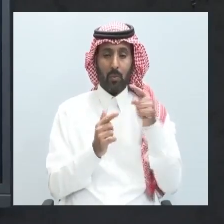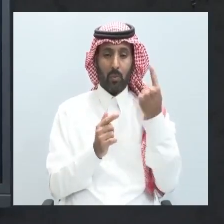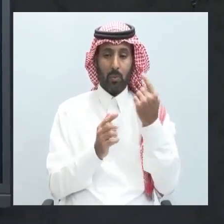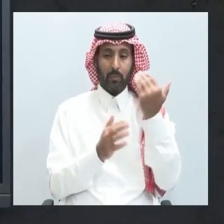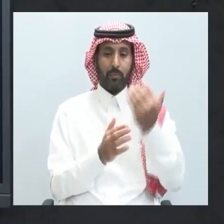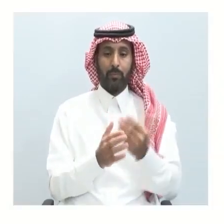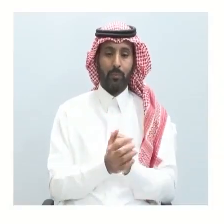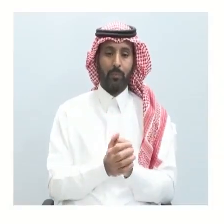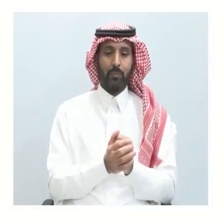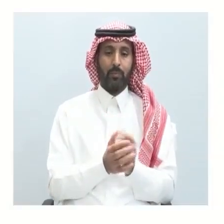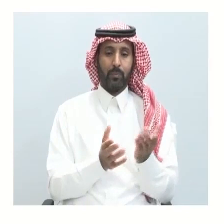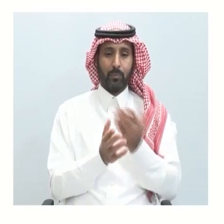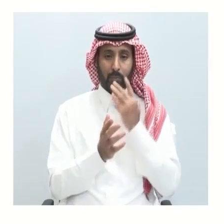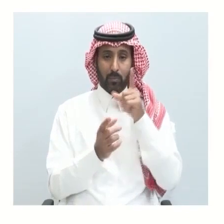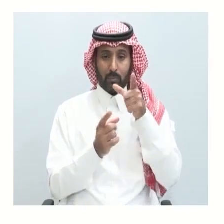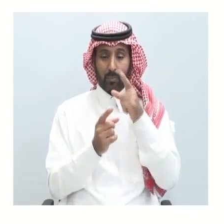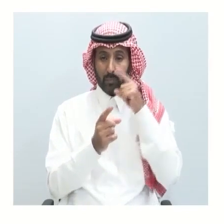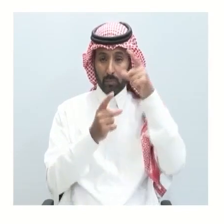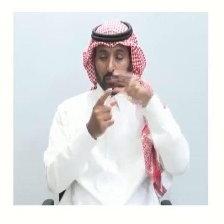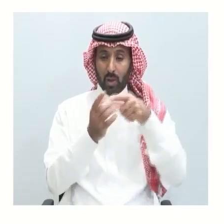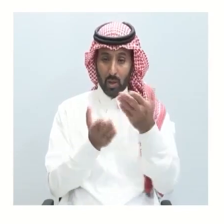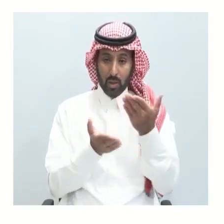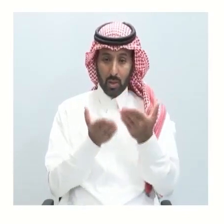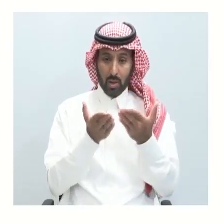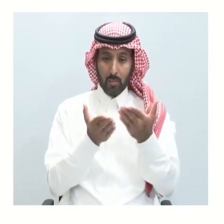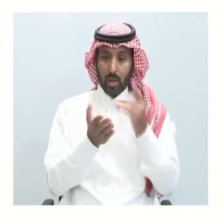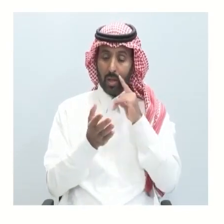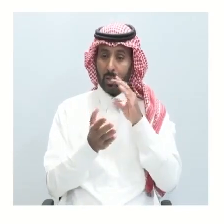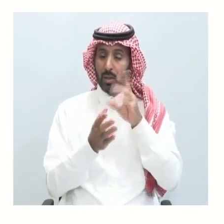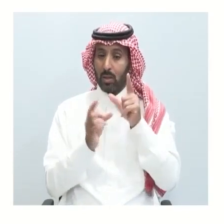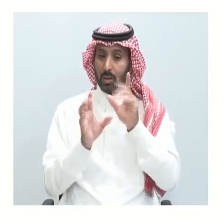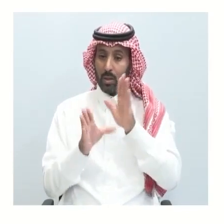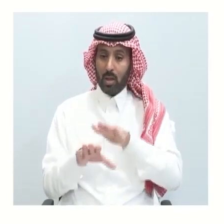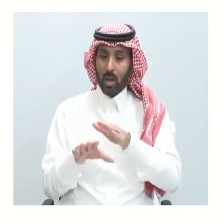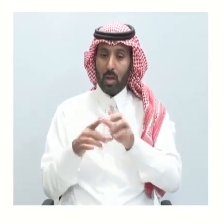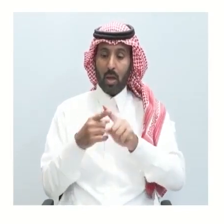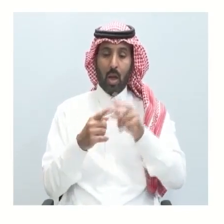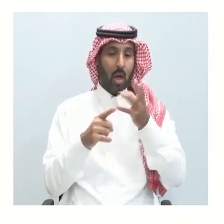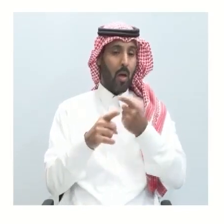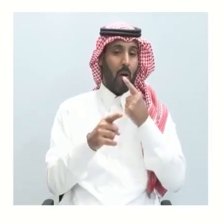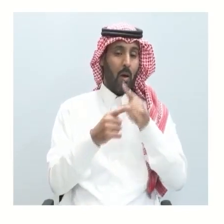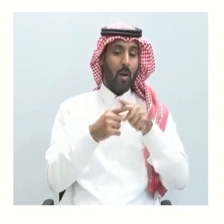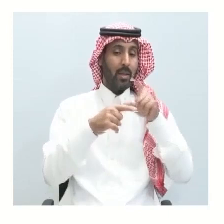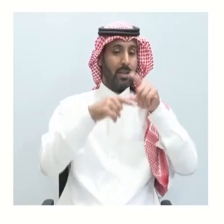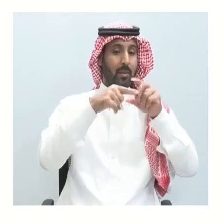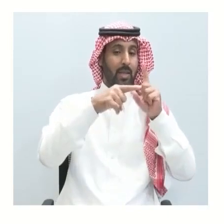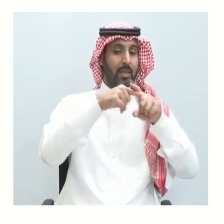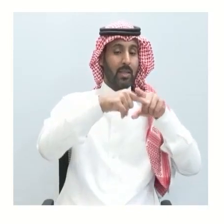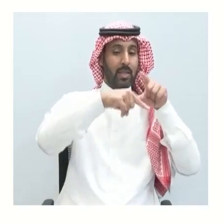واحد. قلنا هذا هو ثابت الاتزان، وهو القيمة العددية لنسبة حاصل